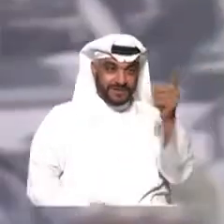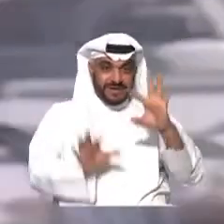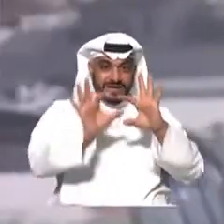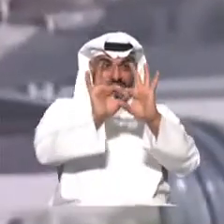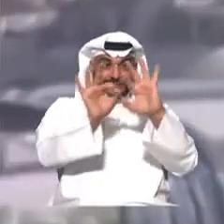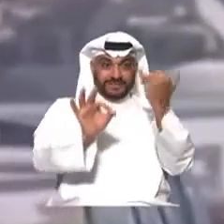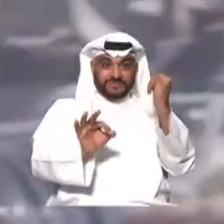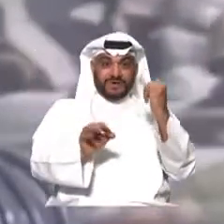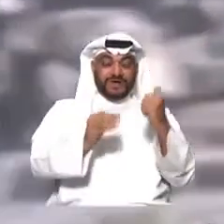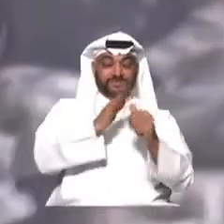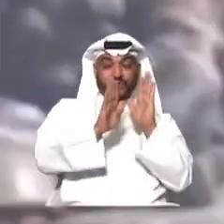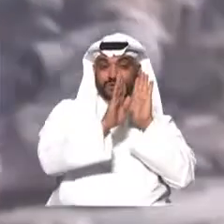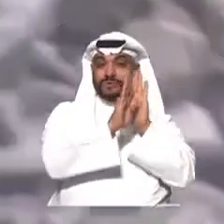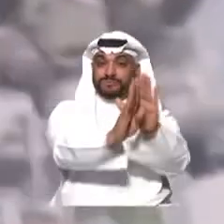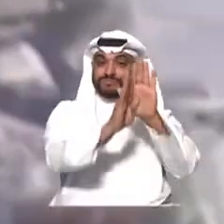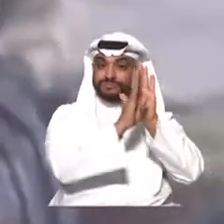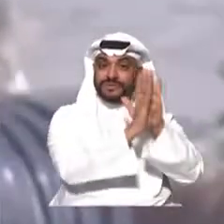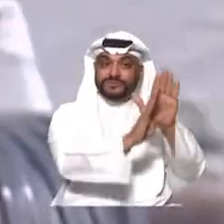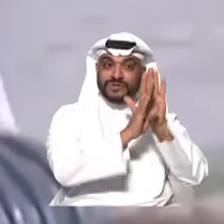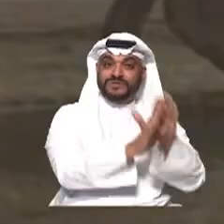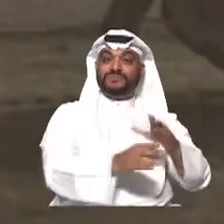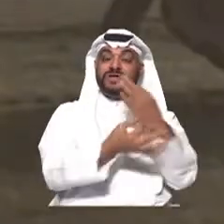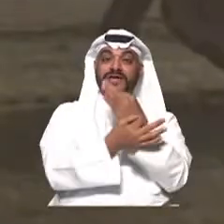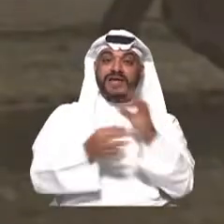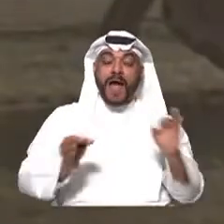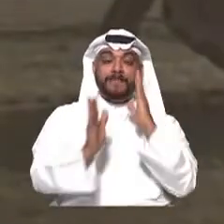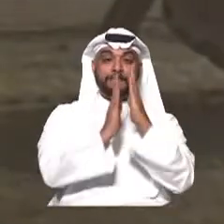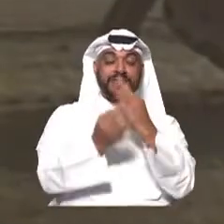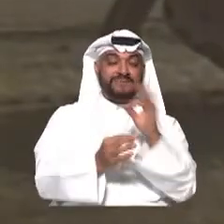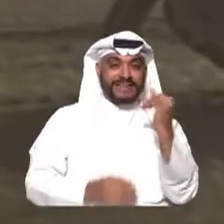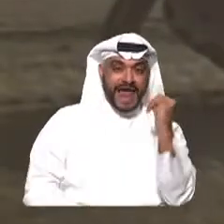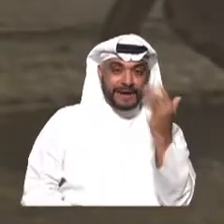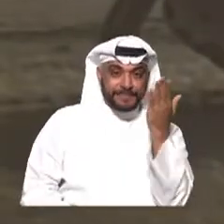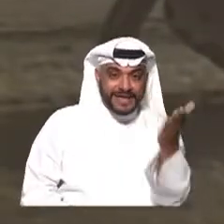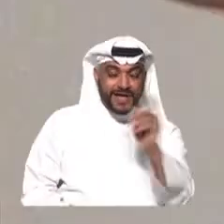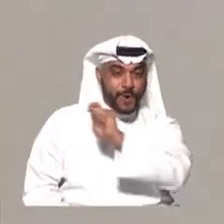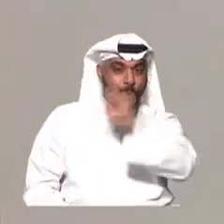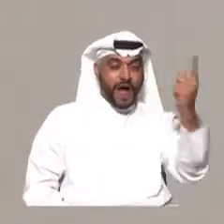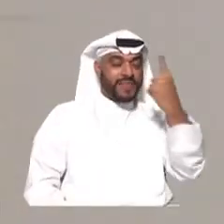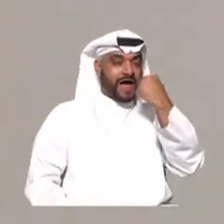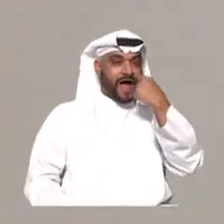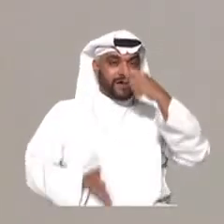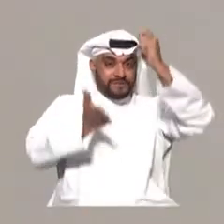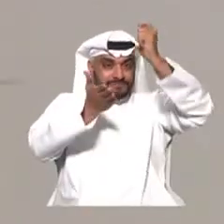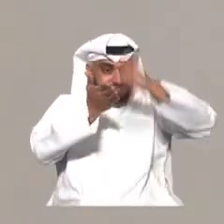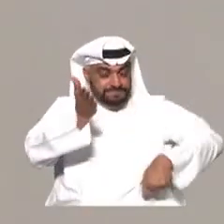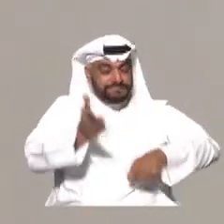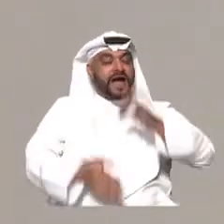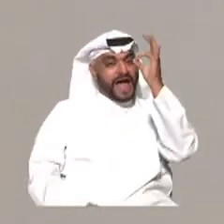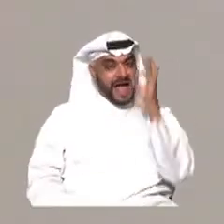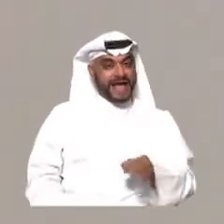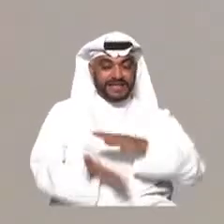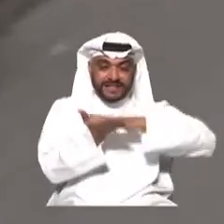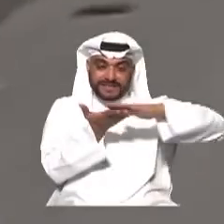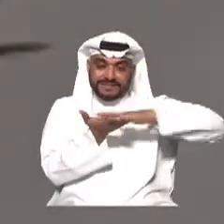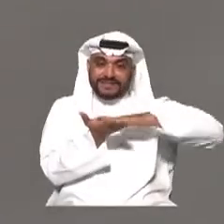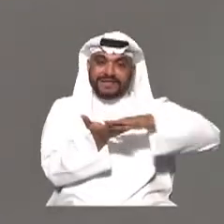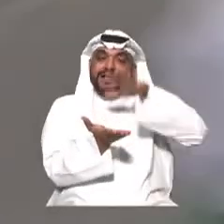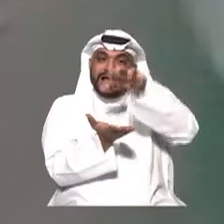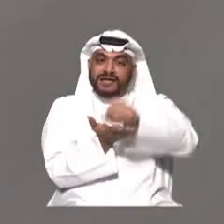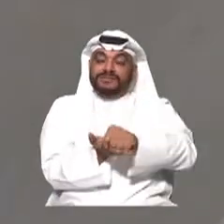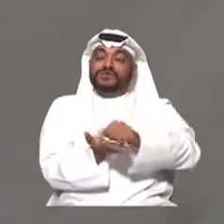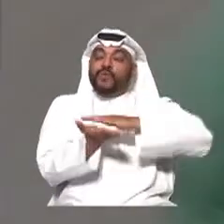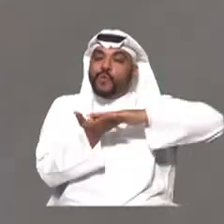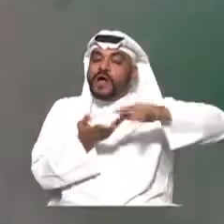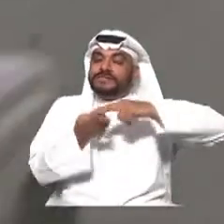سباقة في دعم كافة القضايا العربية، فقد كانت هذه القرارات تأكيدا لسيادة الكويت